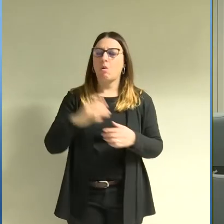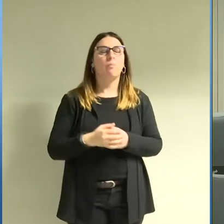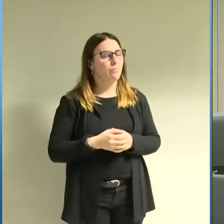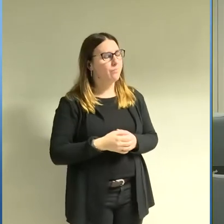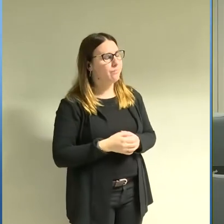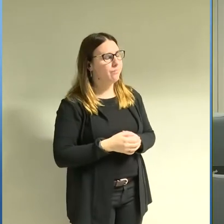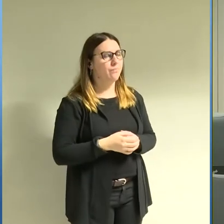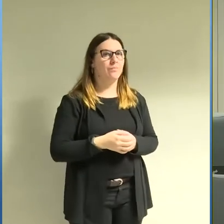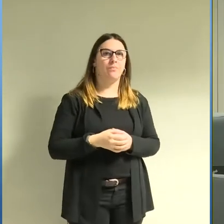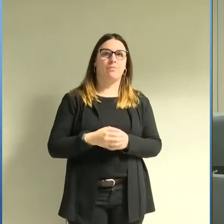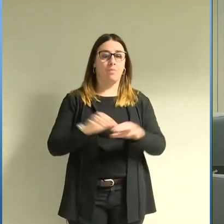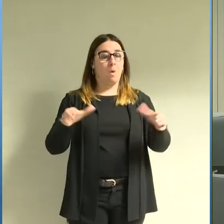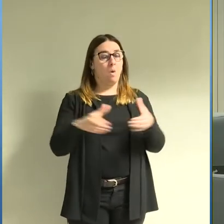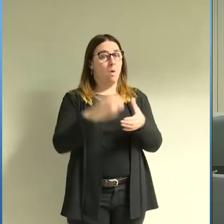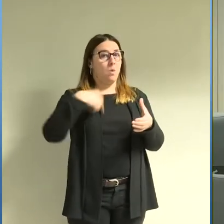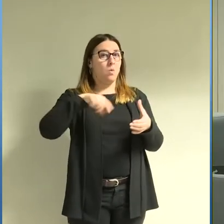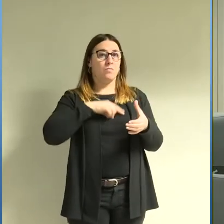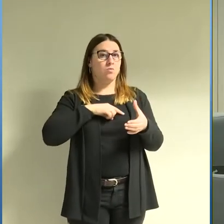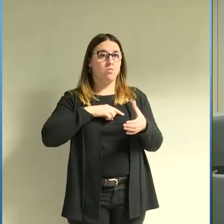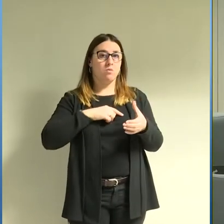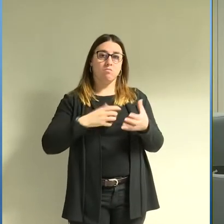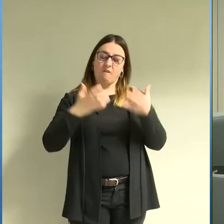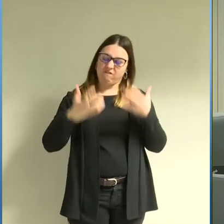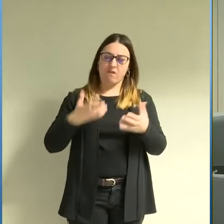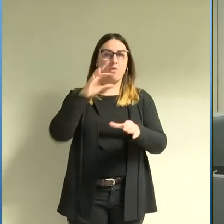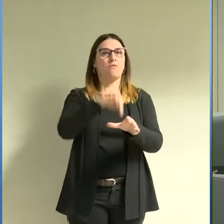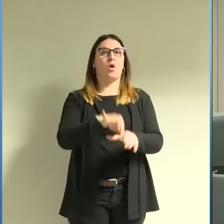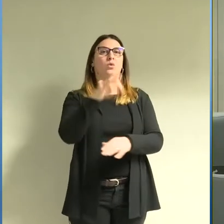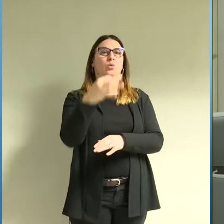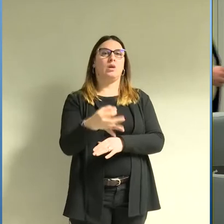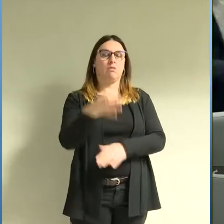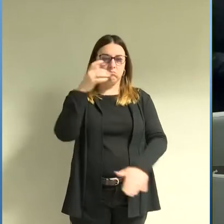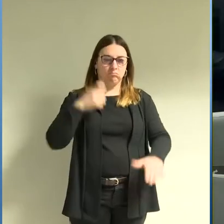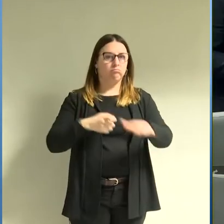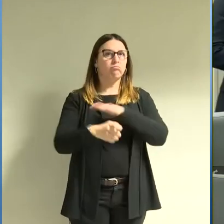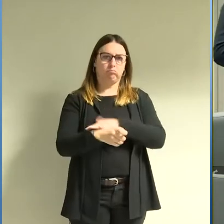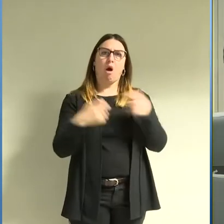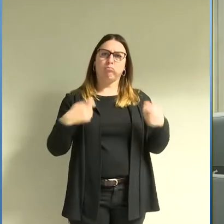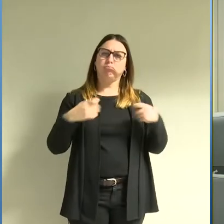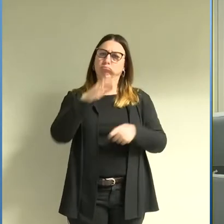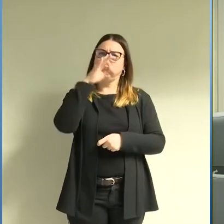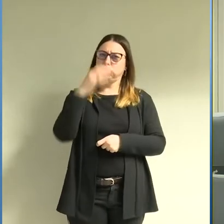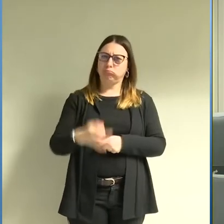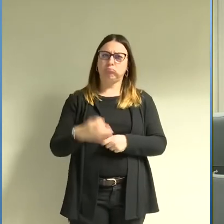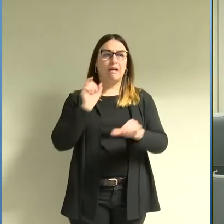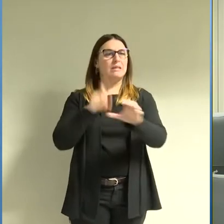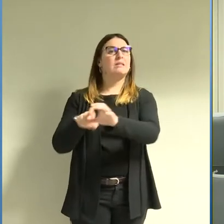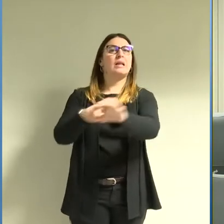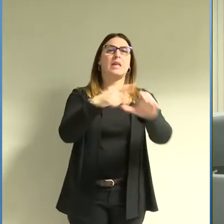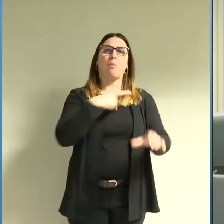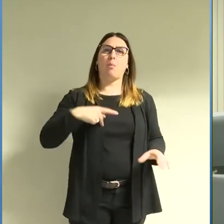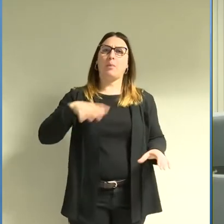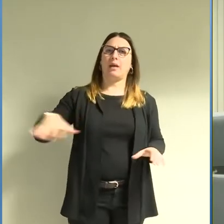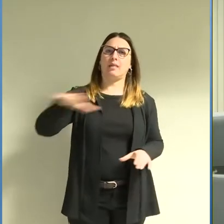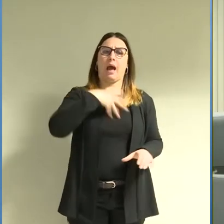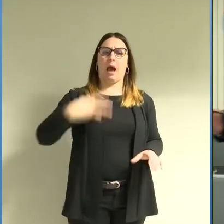notre groupe votera avec force cette délibération qui importe une participation conséquente nous différentes syndicat de copropriétaires donc de